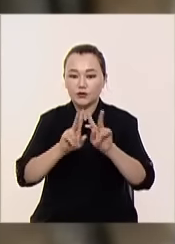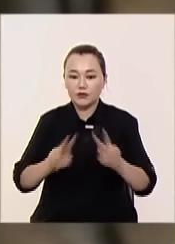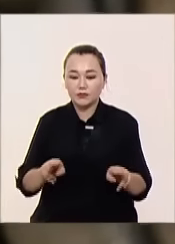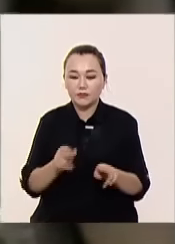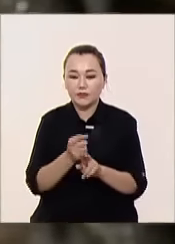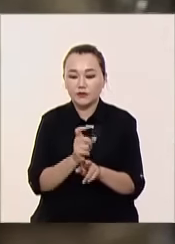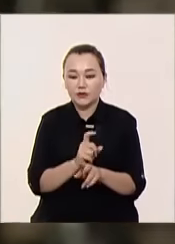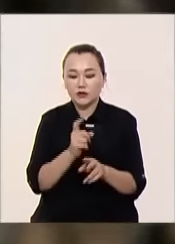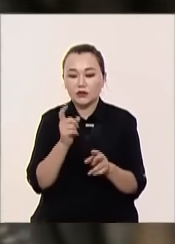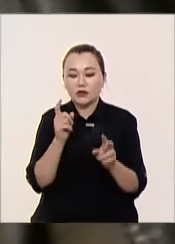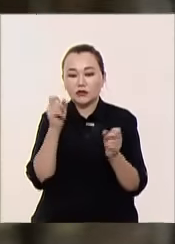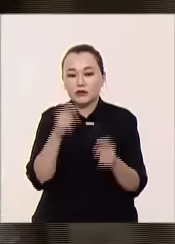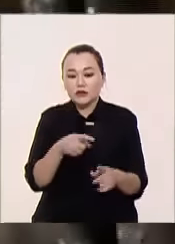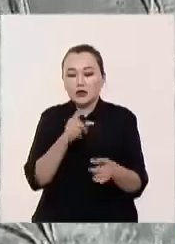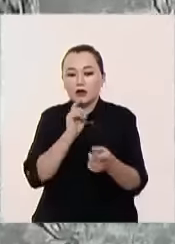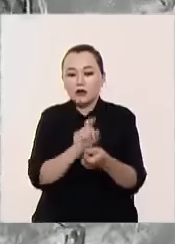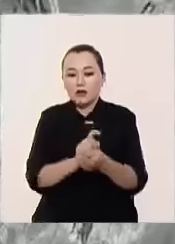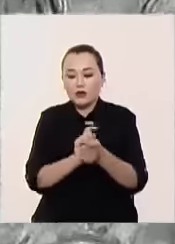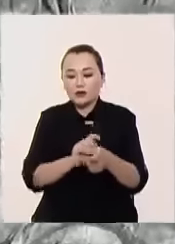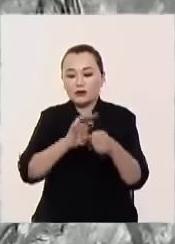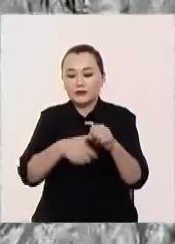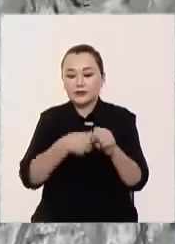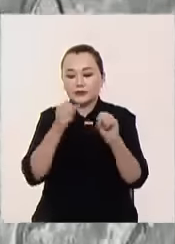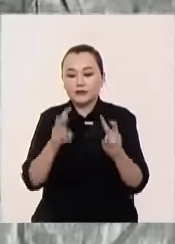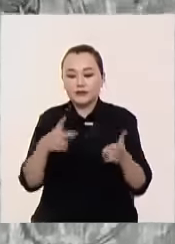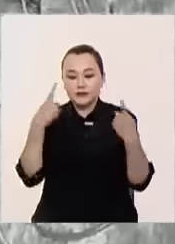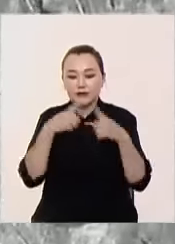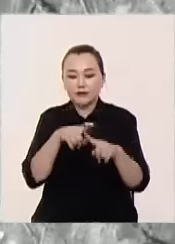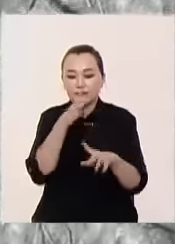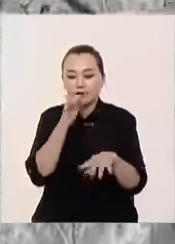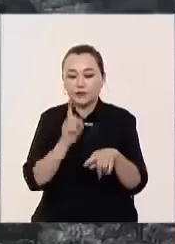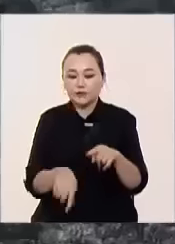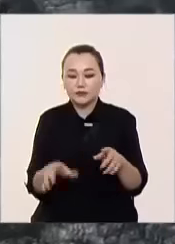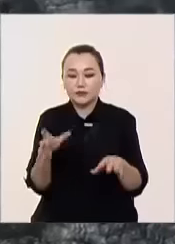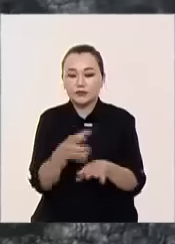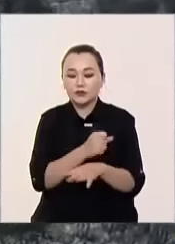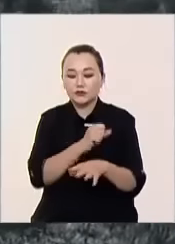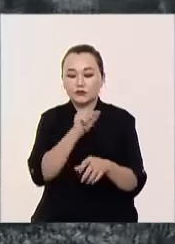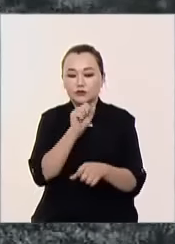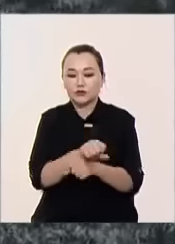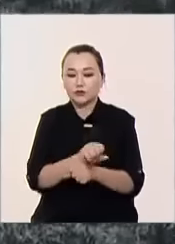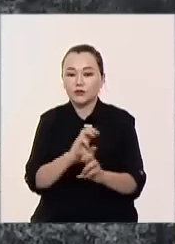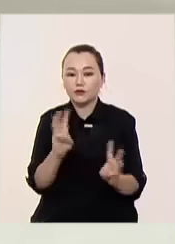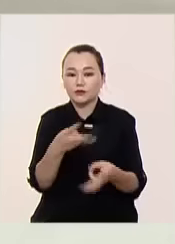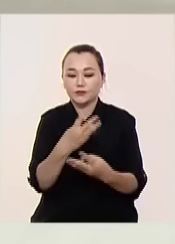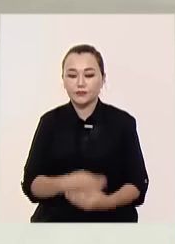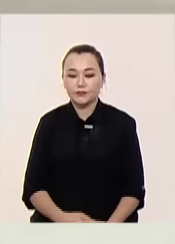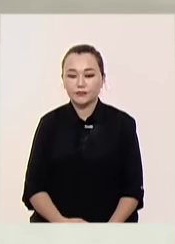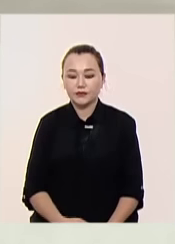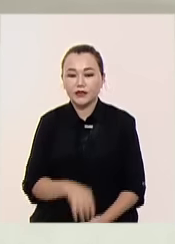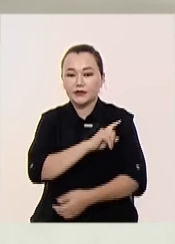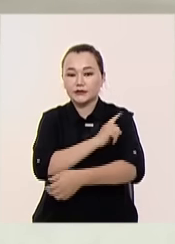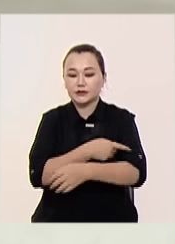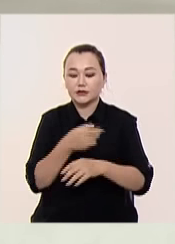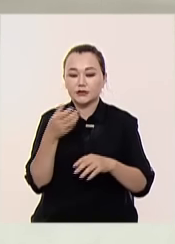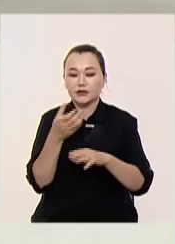более 130 огнеборцев. С помощью спецтехники за короткий срок им удалось ликвидировать угрозу. Силы были